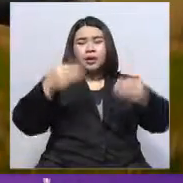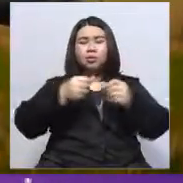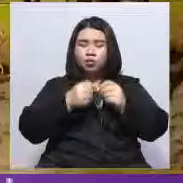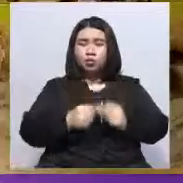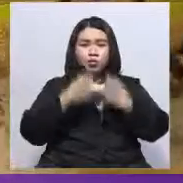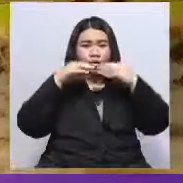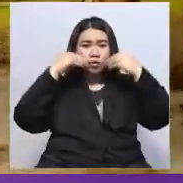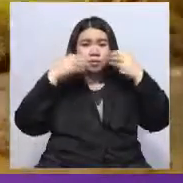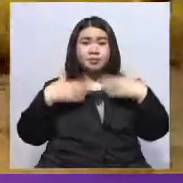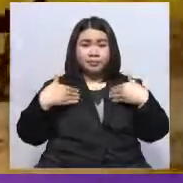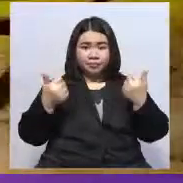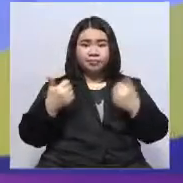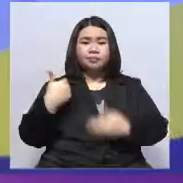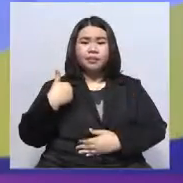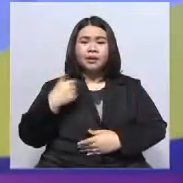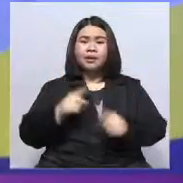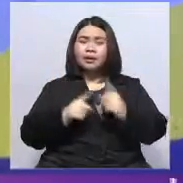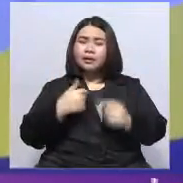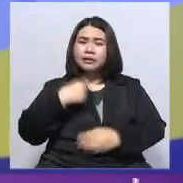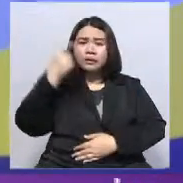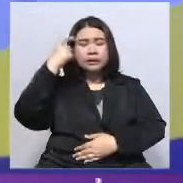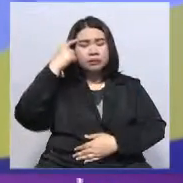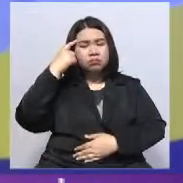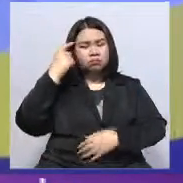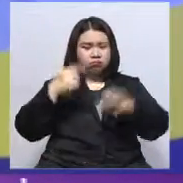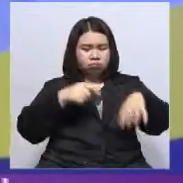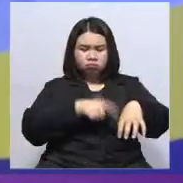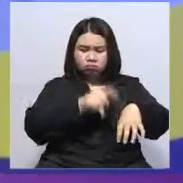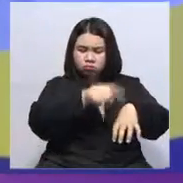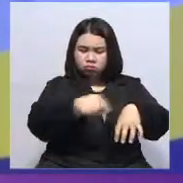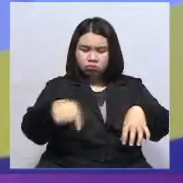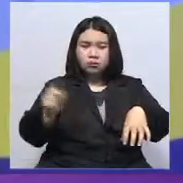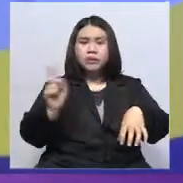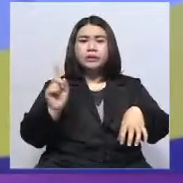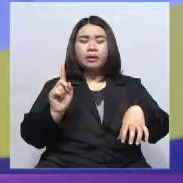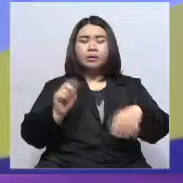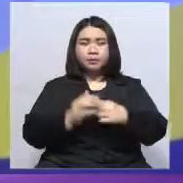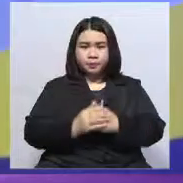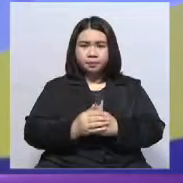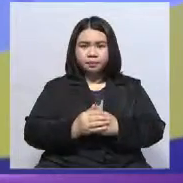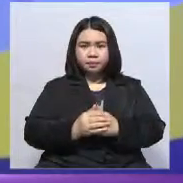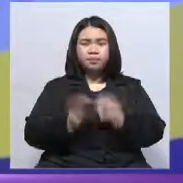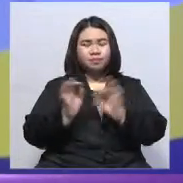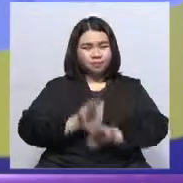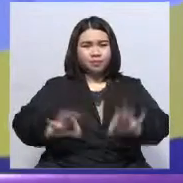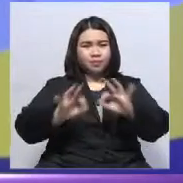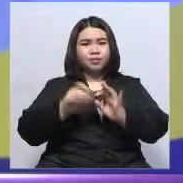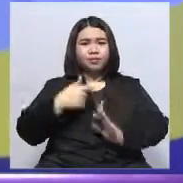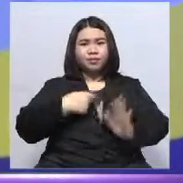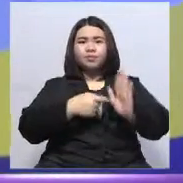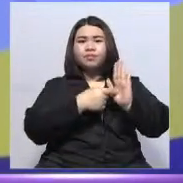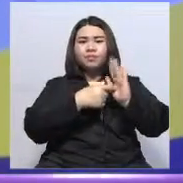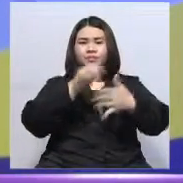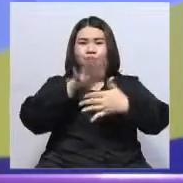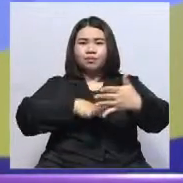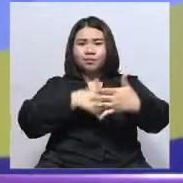อยยิ้มแบบนี้เราต้องมาสนใจว่าแล้วเราจะพาเขาไปที่ไหนอ่ะพอพูดถึงว่าแล้วเขาจะพาไปที่ไหนก็เป็นที่มาที่ผมนำเสนอเรื่องนโยบ